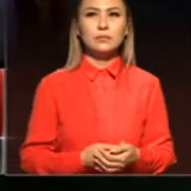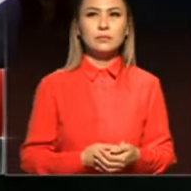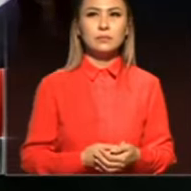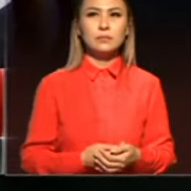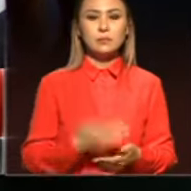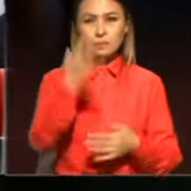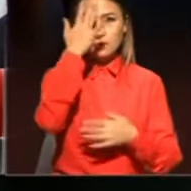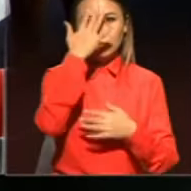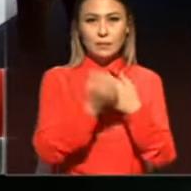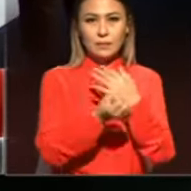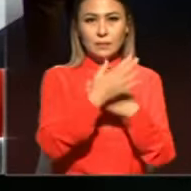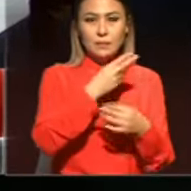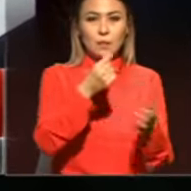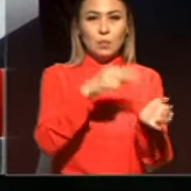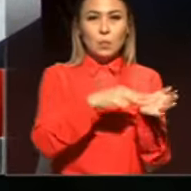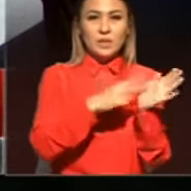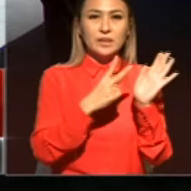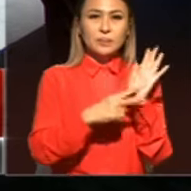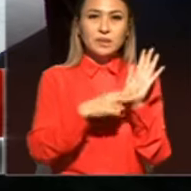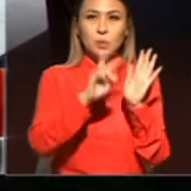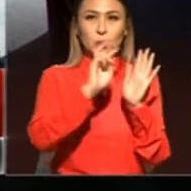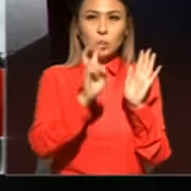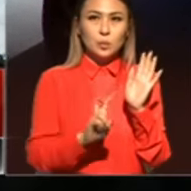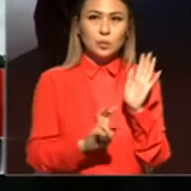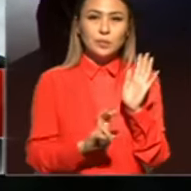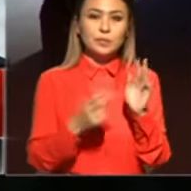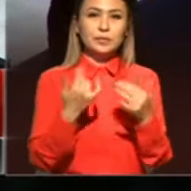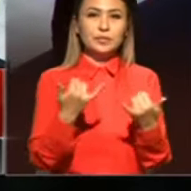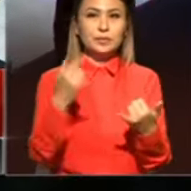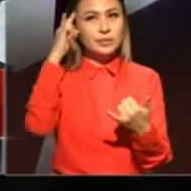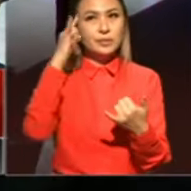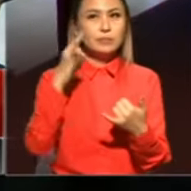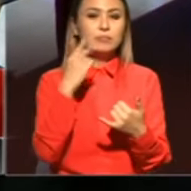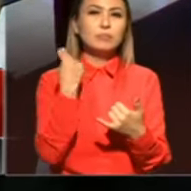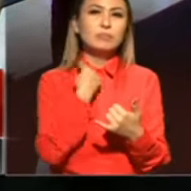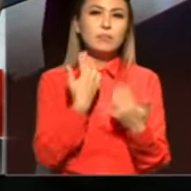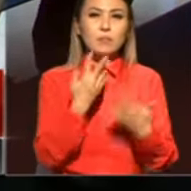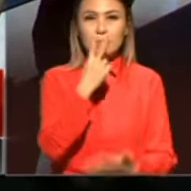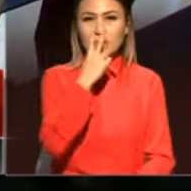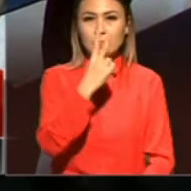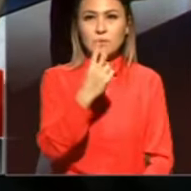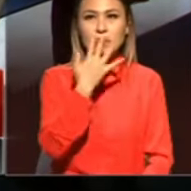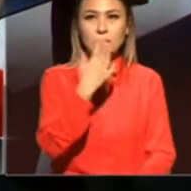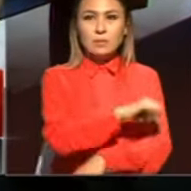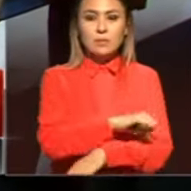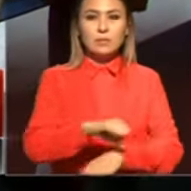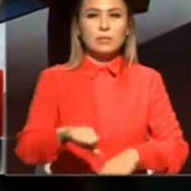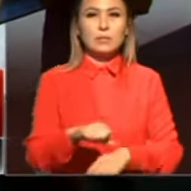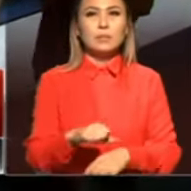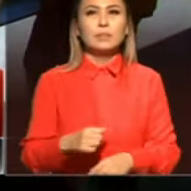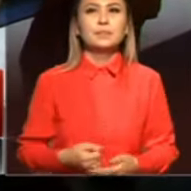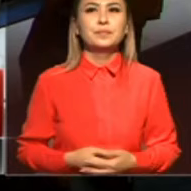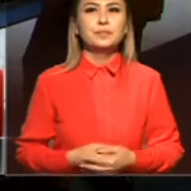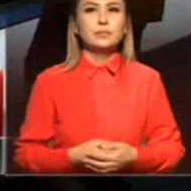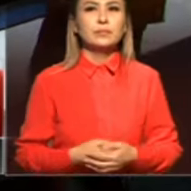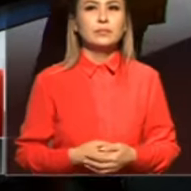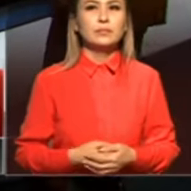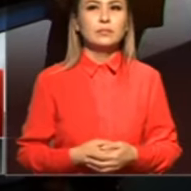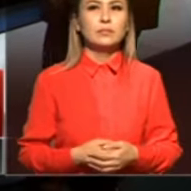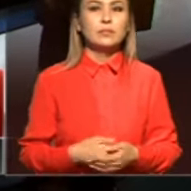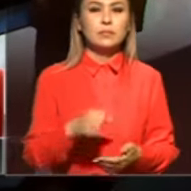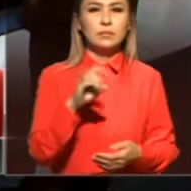мұнайдың бағасы $70 болатын болса, сен бағана, наяқта біз Қазақстанның қарыздарына қарайтын болсақ, сыртқы қарыздарын қарайтын болсақ, Вирген